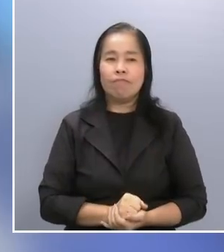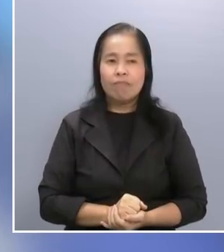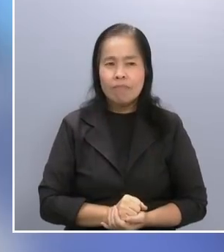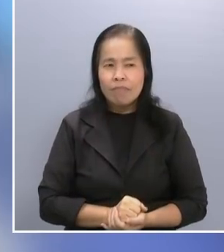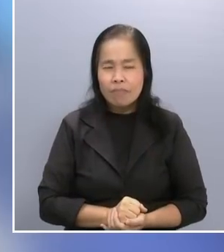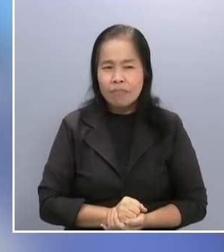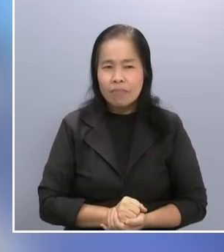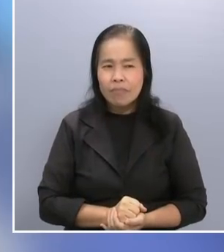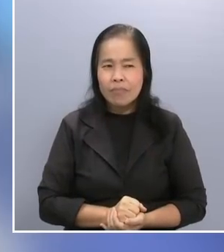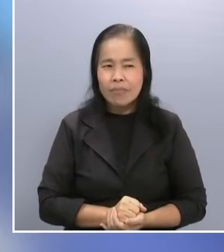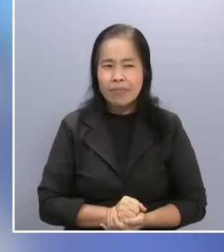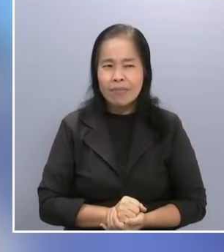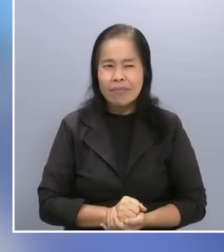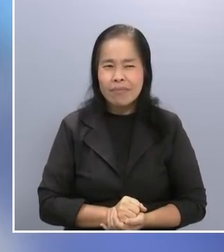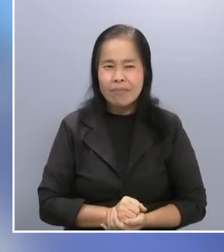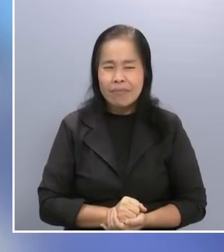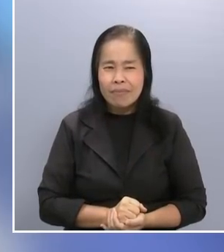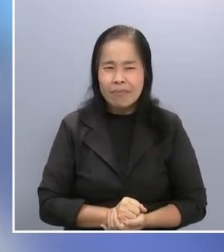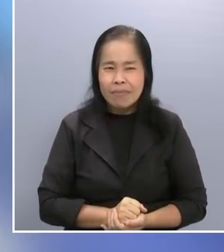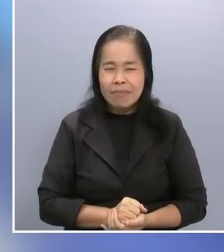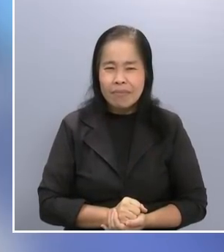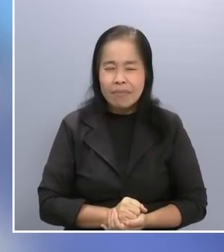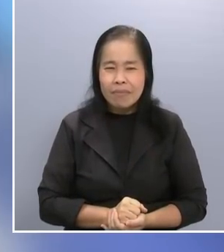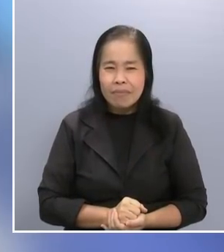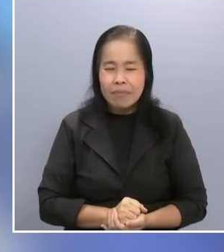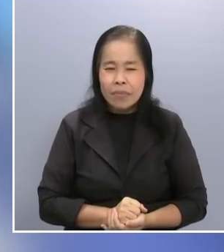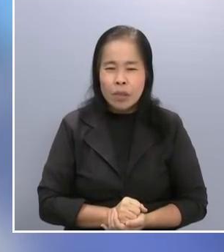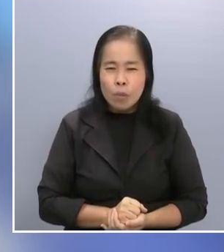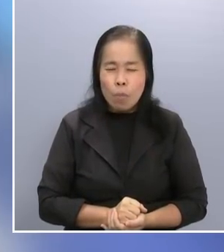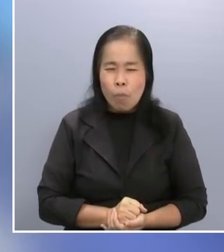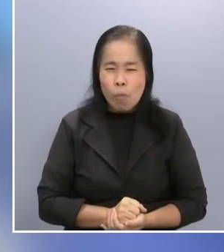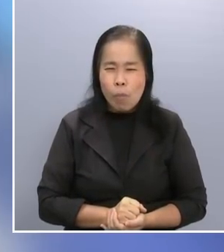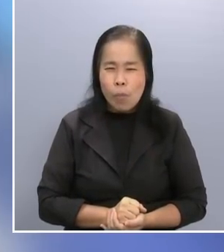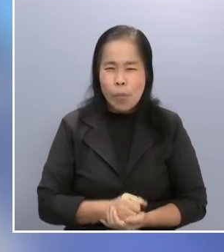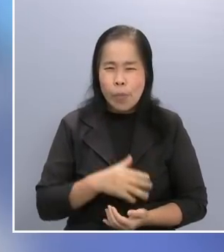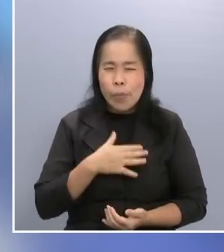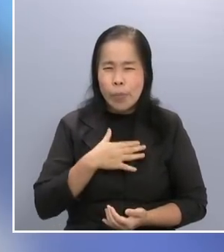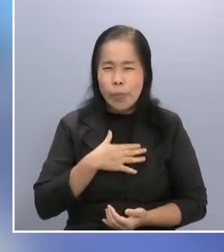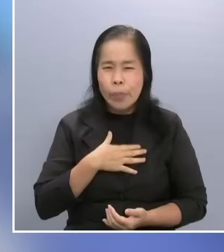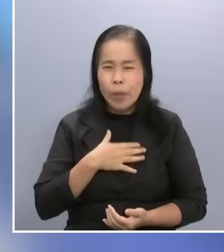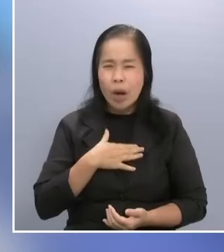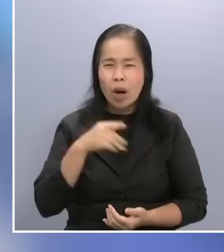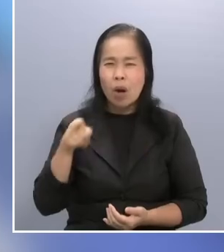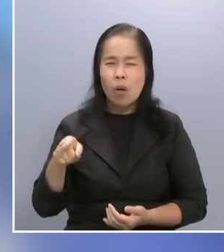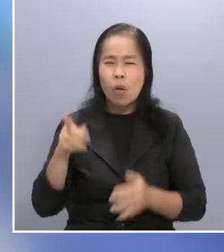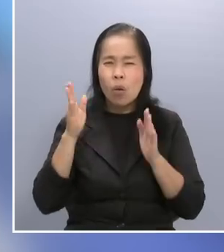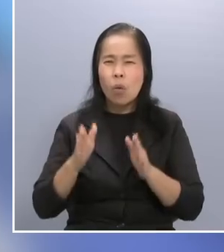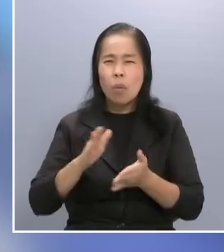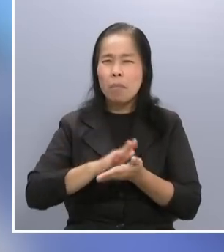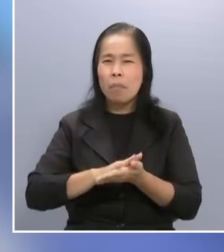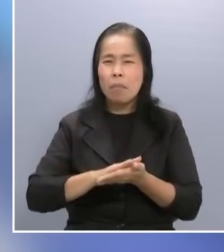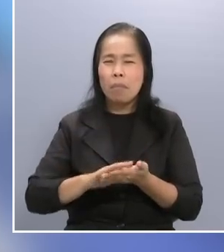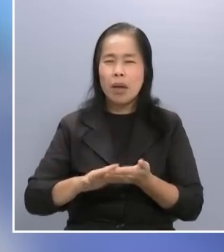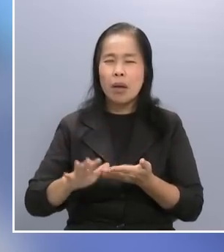มีบ้างเล็กๆน้อย ๆลูกๆแล้วระหว่างพ่อกับแม่เลือกใครเขาจะเลือกผมหมดทุกคนคือเขาเป็นคนไม่เรียบร้อยพูดง่ายๆคือบาง